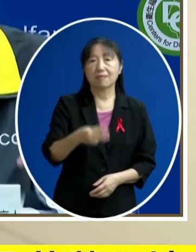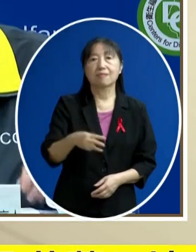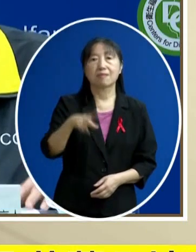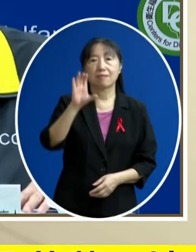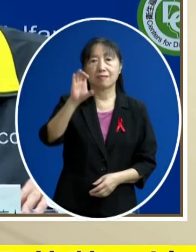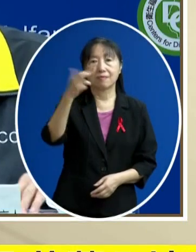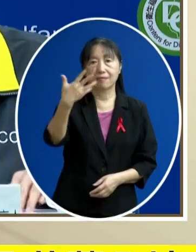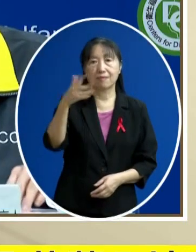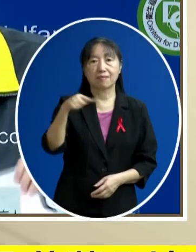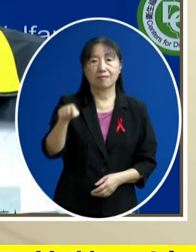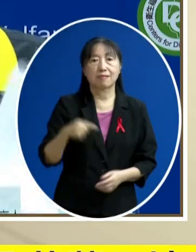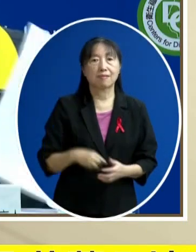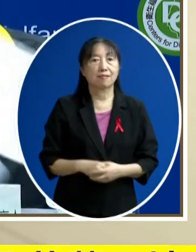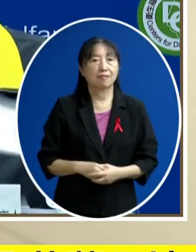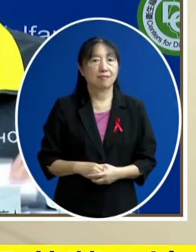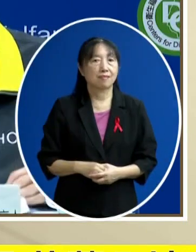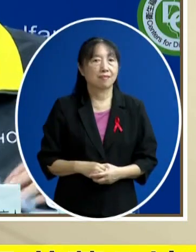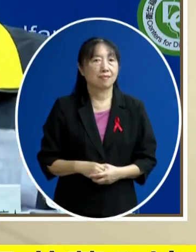33398人。